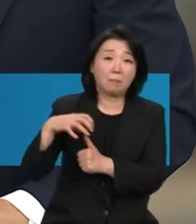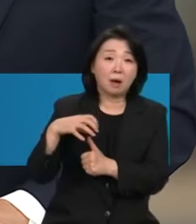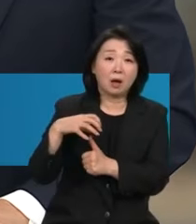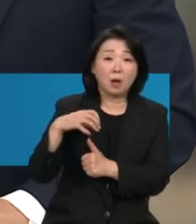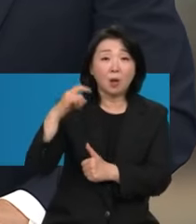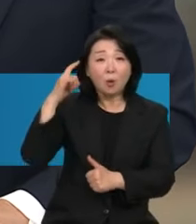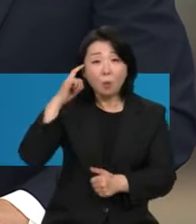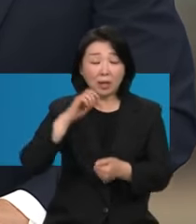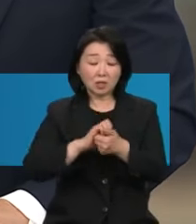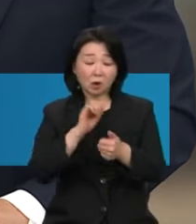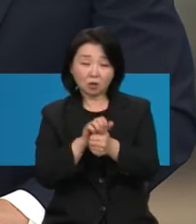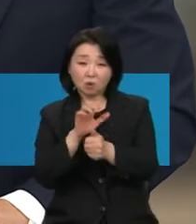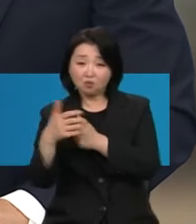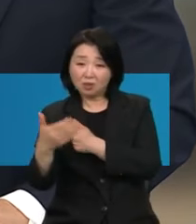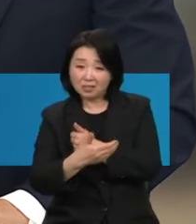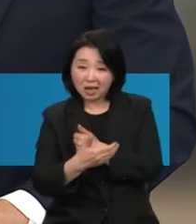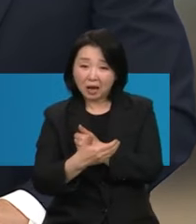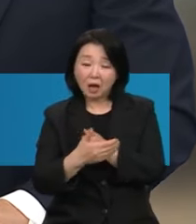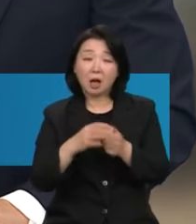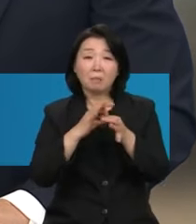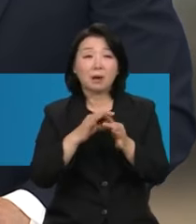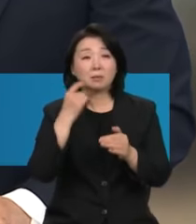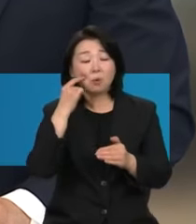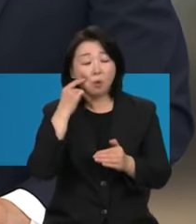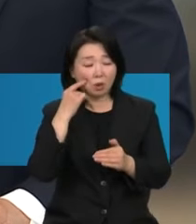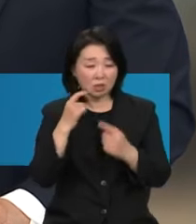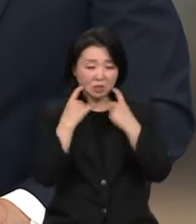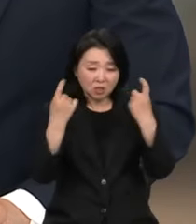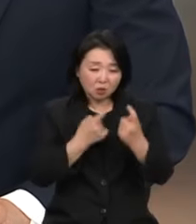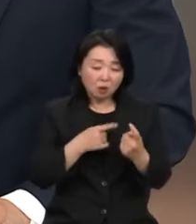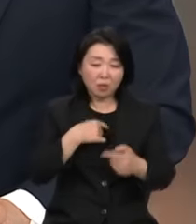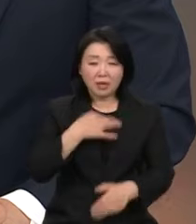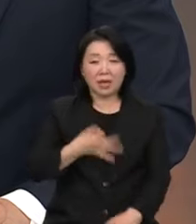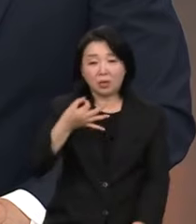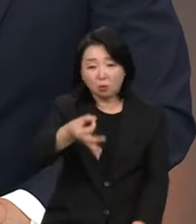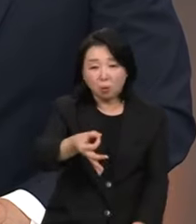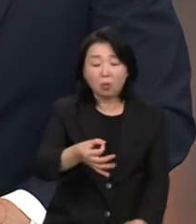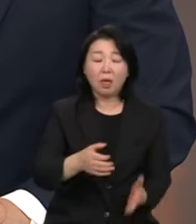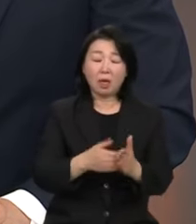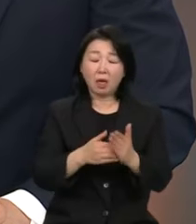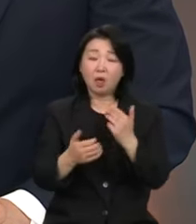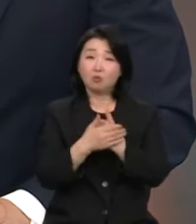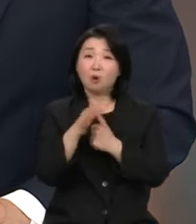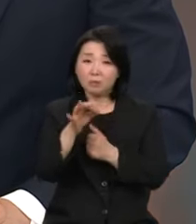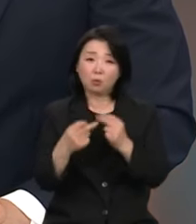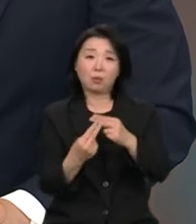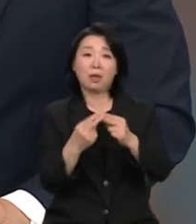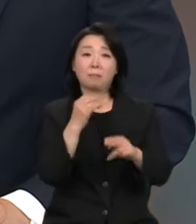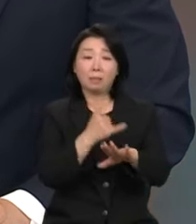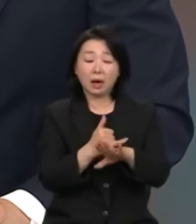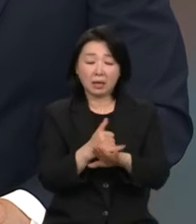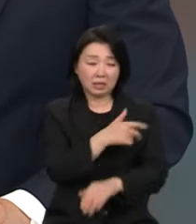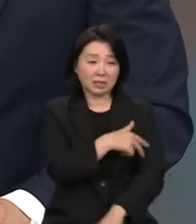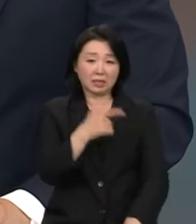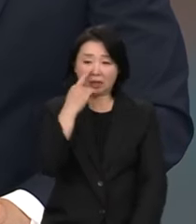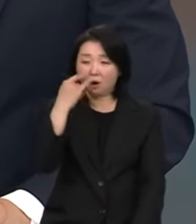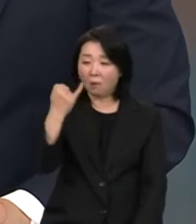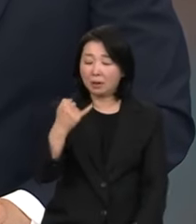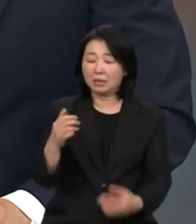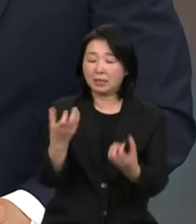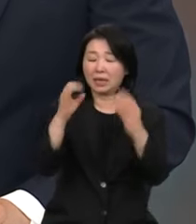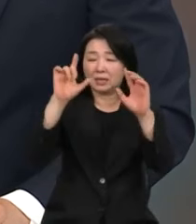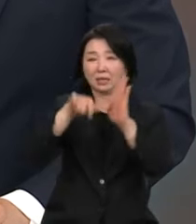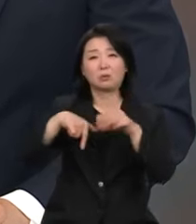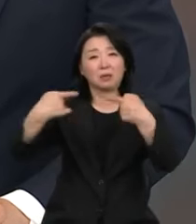확보하지 못하면 직원들 사비를 털어 후원금을 채워넣게 했고 이사장 모친의 생일잔치에도 동원됐다고 주장했습니다. 이어서